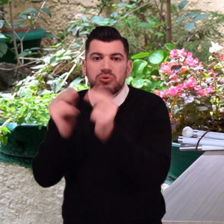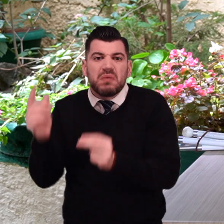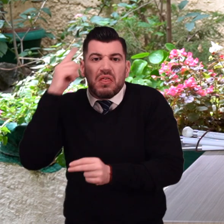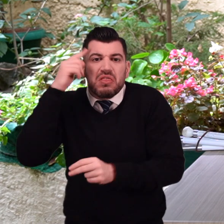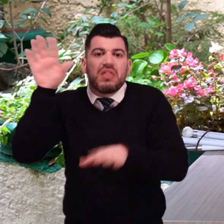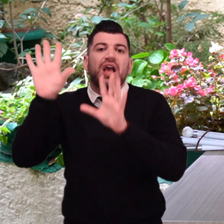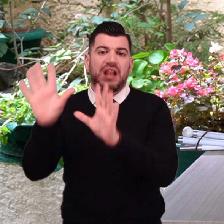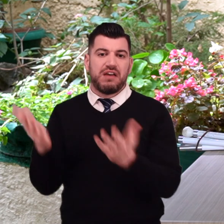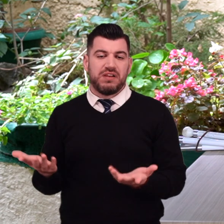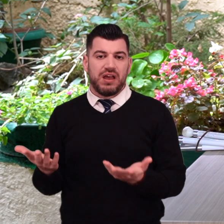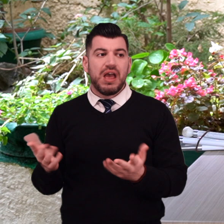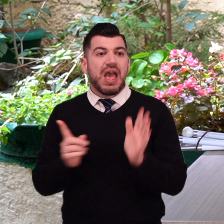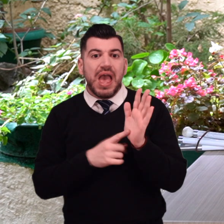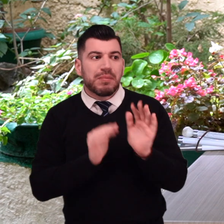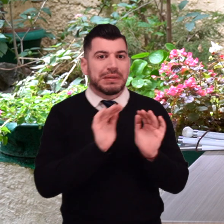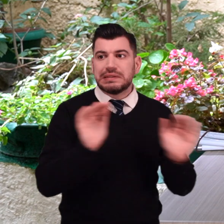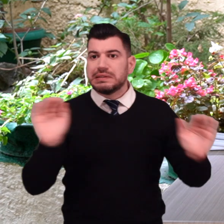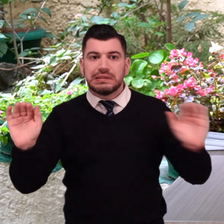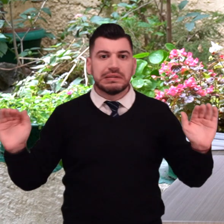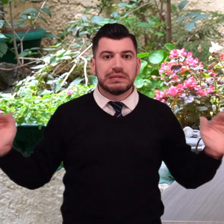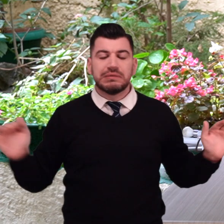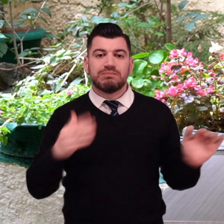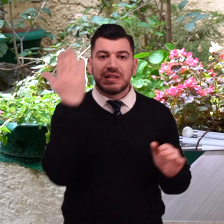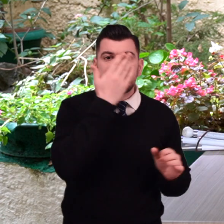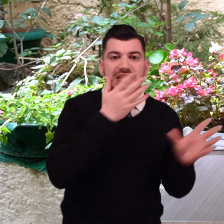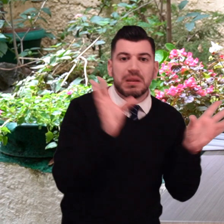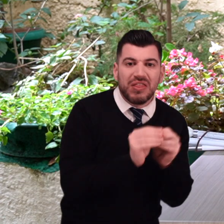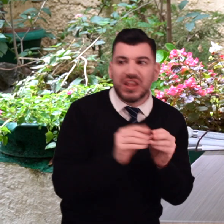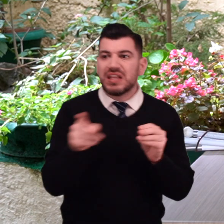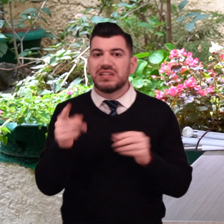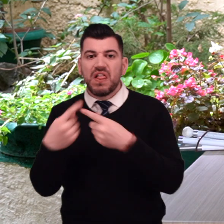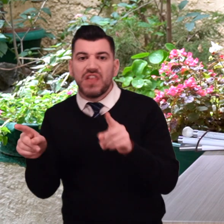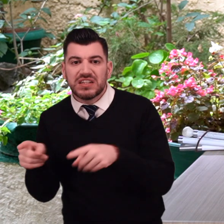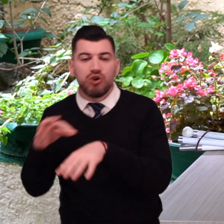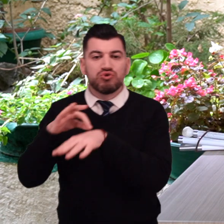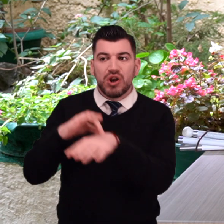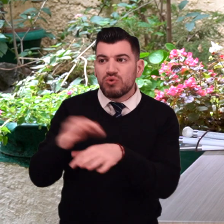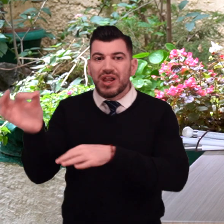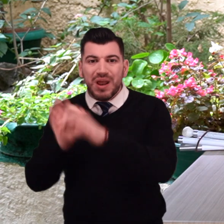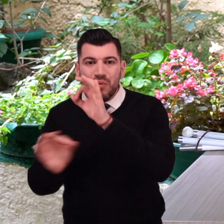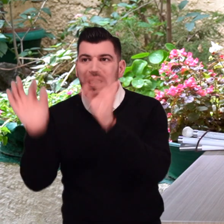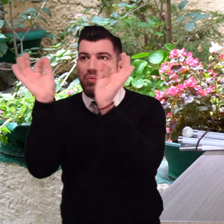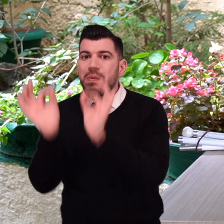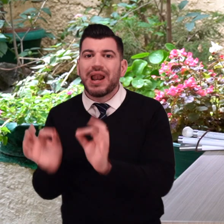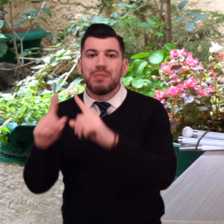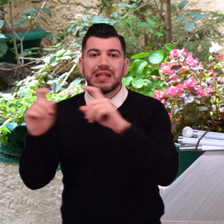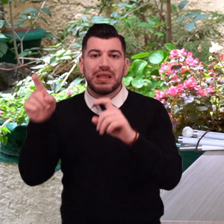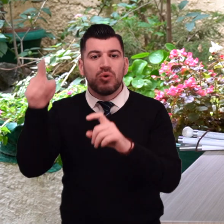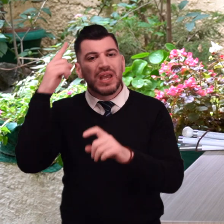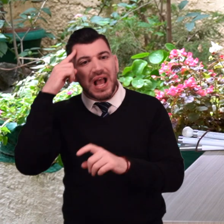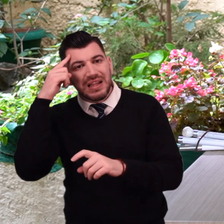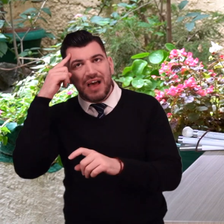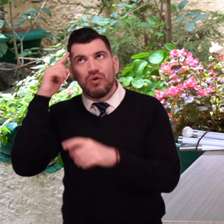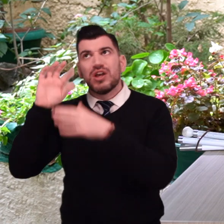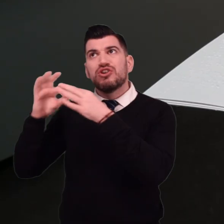ποιος συμμαθητής μου, δάσκαλος, ξεναγός μπορεί να κάνει μια σωστή περιγραφή, μπας και καταλάβω λίγο τι συμβαίνει, που είναι τόσο κοντά μου και